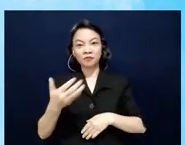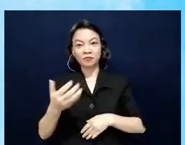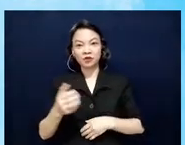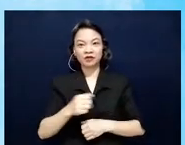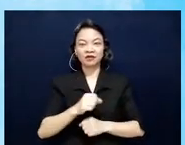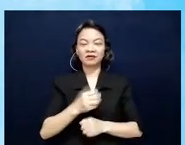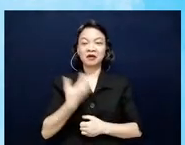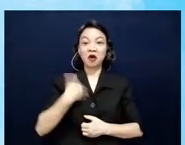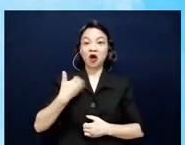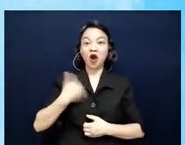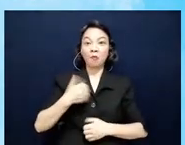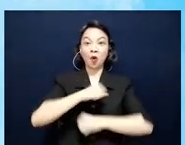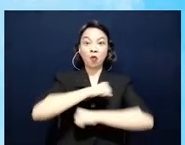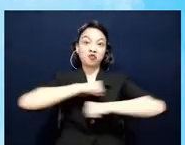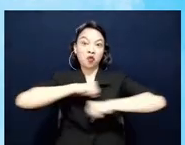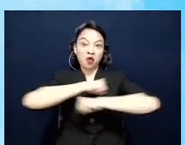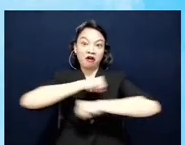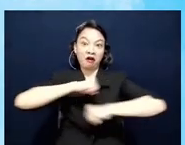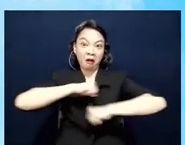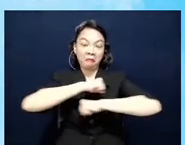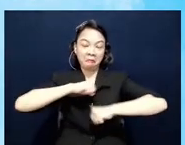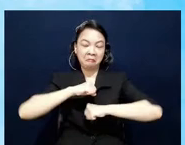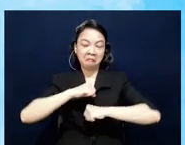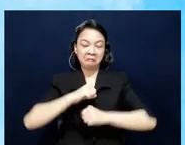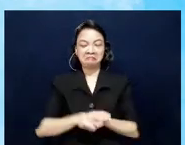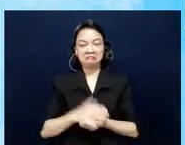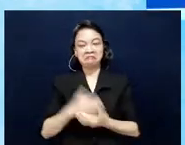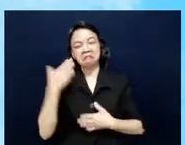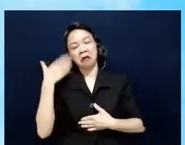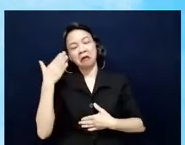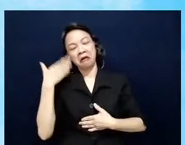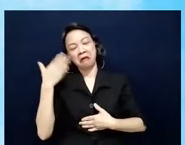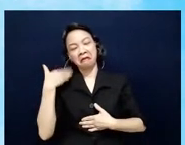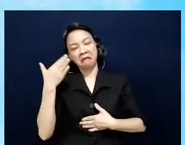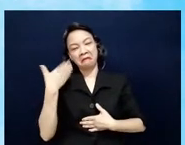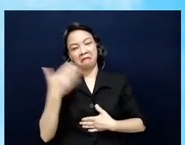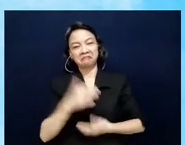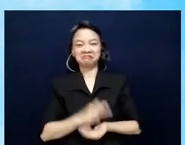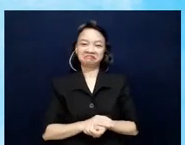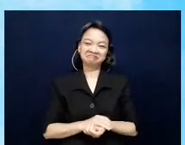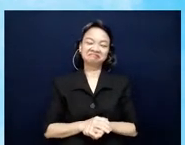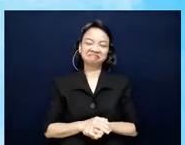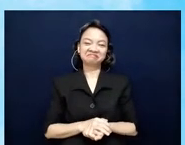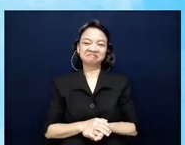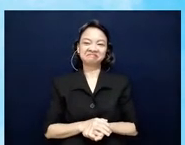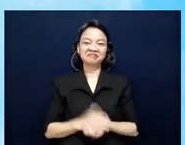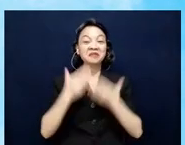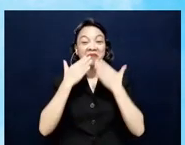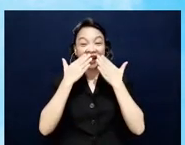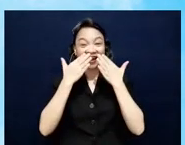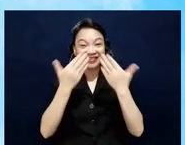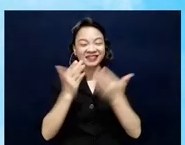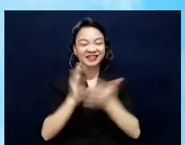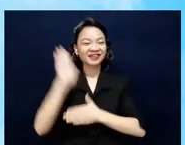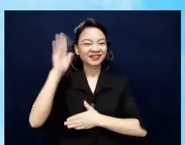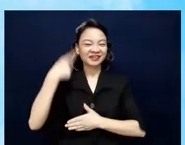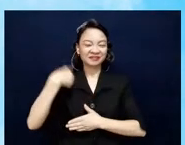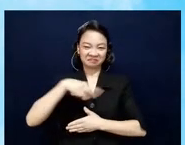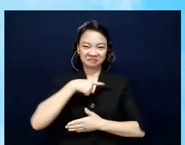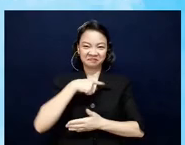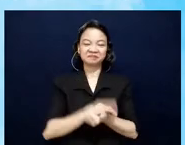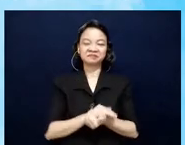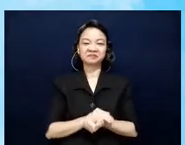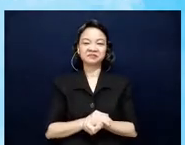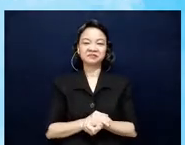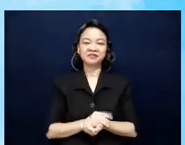Benar-benar Mbak Brigita, ya, semoga baik, terima kasih sekali lagi. Nanti kita akan kembali ke Bu Hera kalau mungkin ada pertanyaan